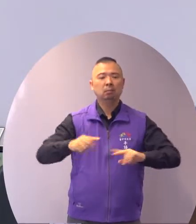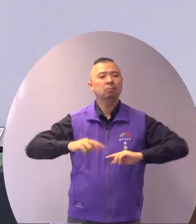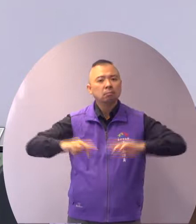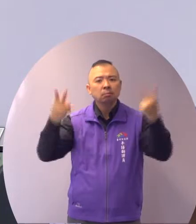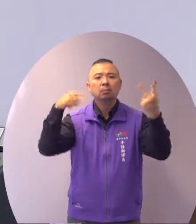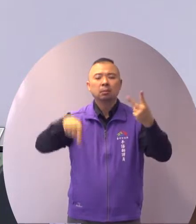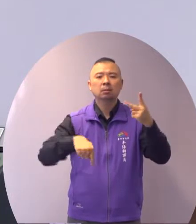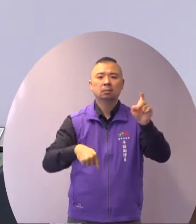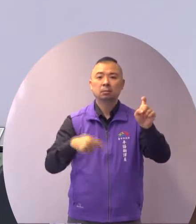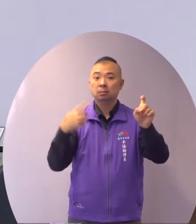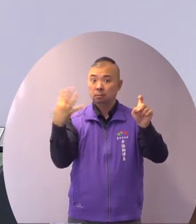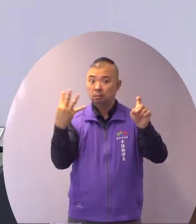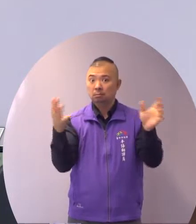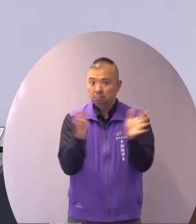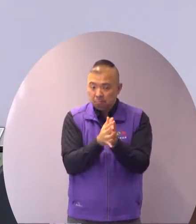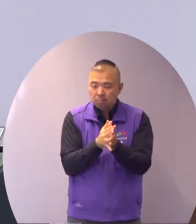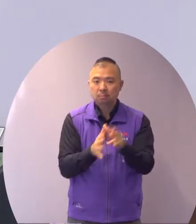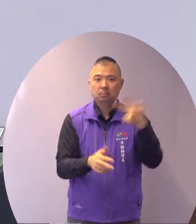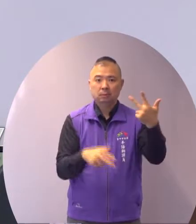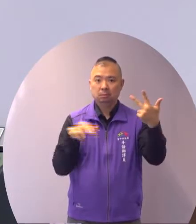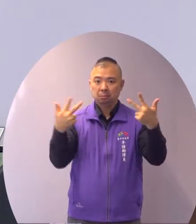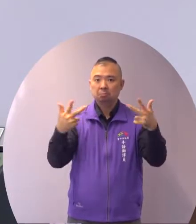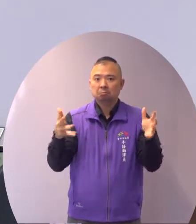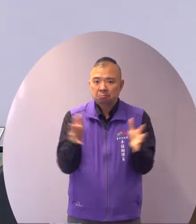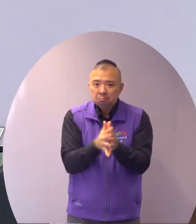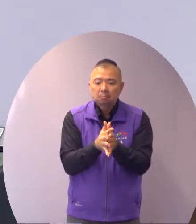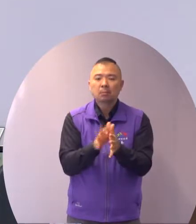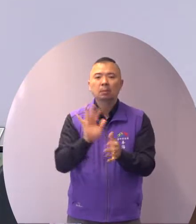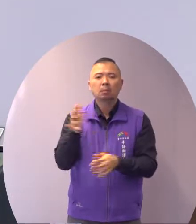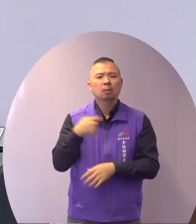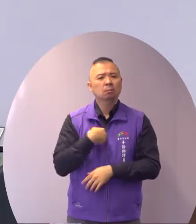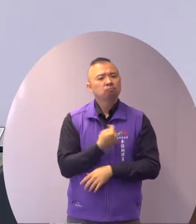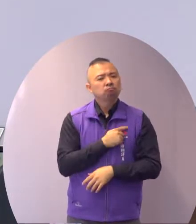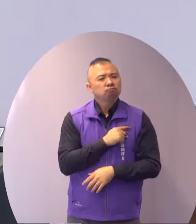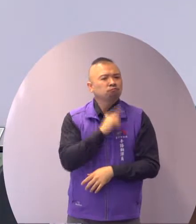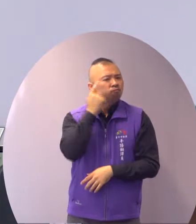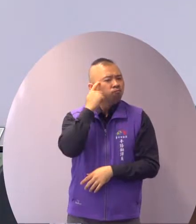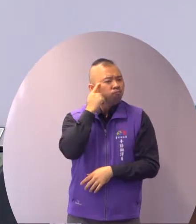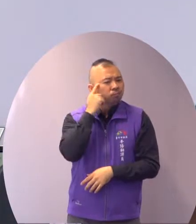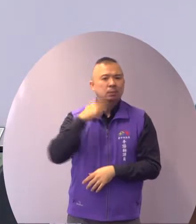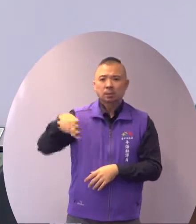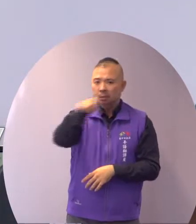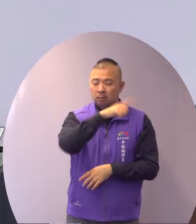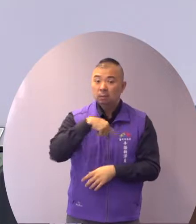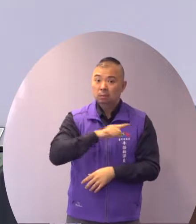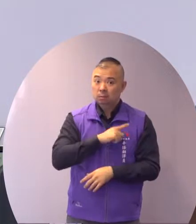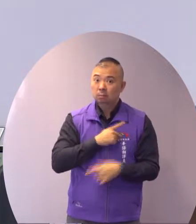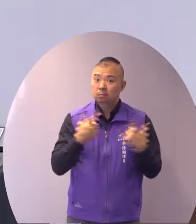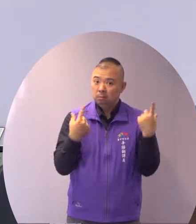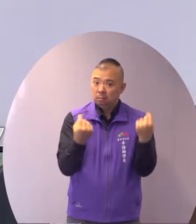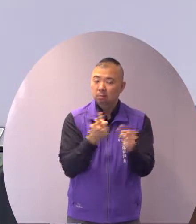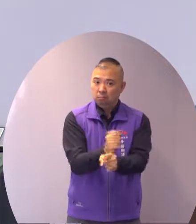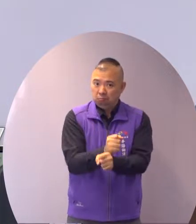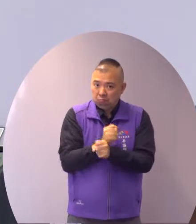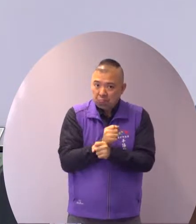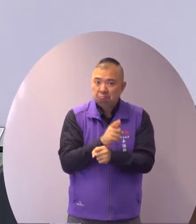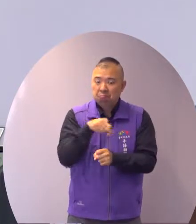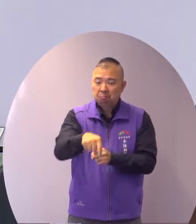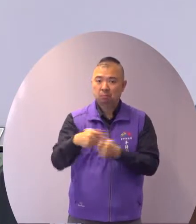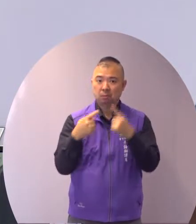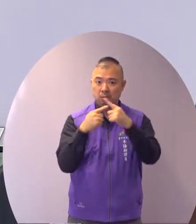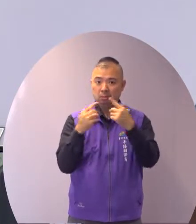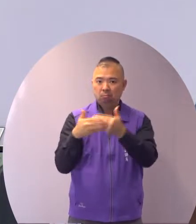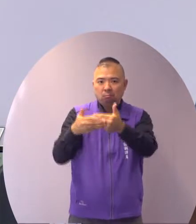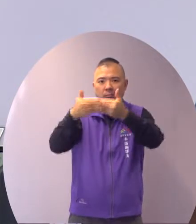或7+7，那但是呢我们认为说大家还是要提高警觉，保持距